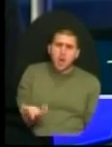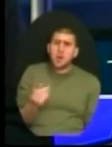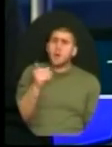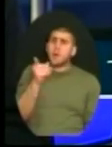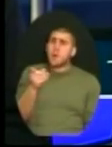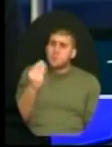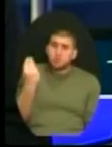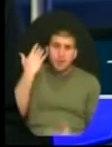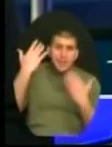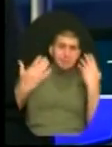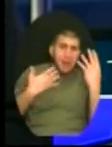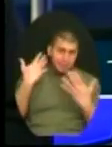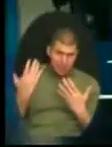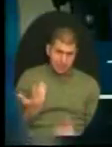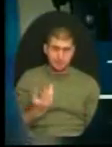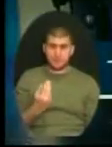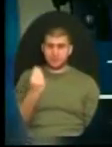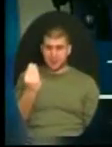מישהו.